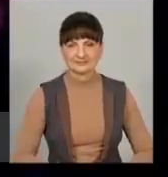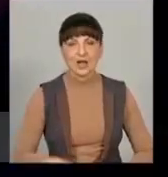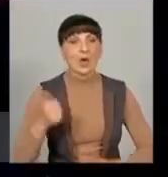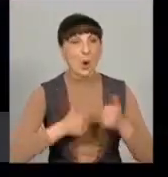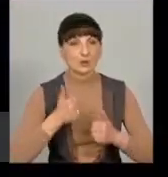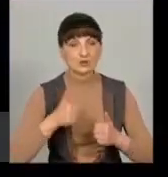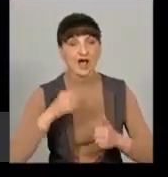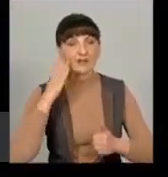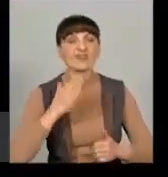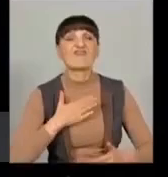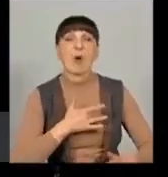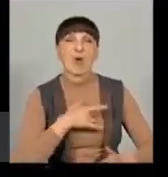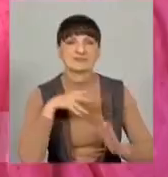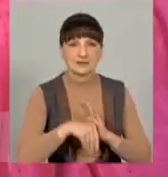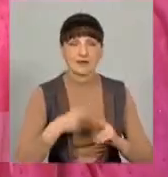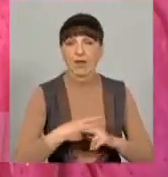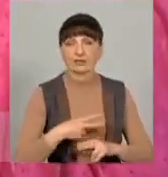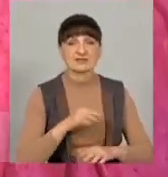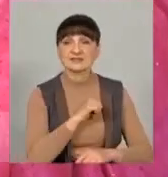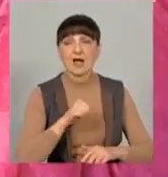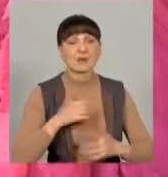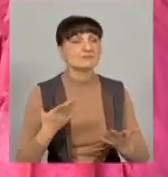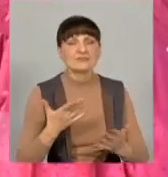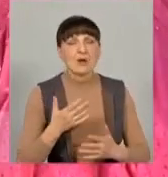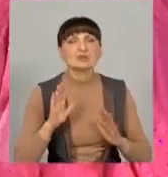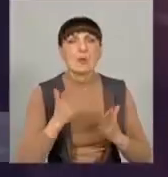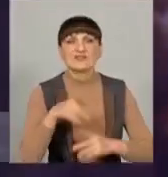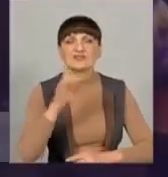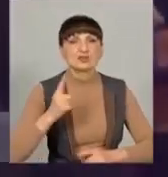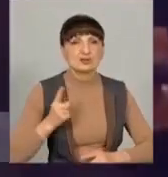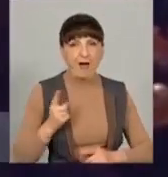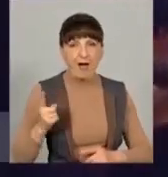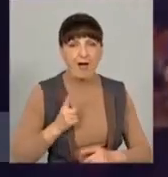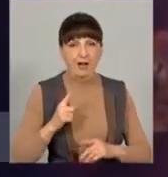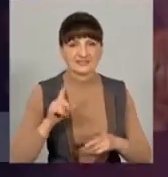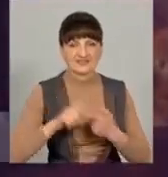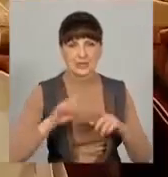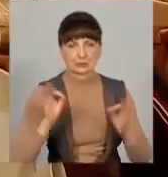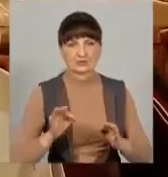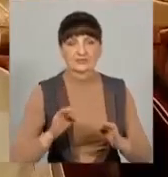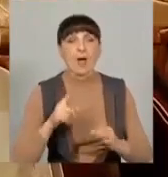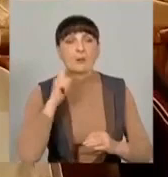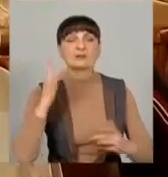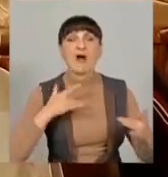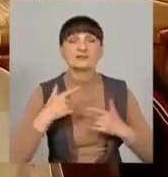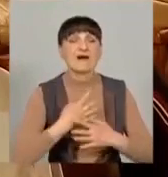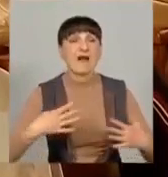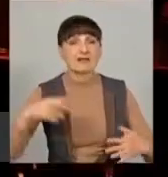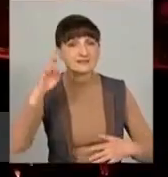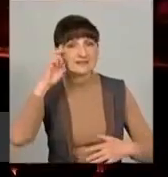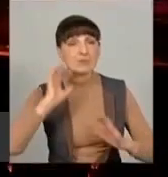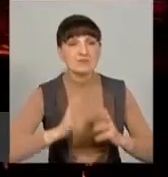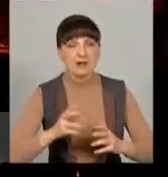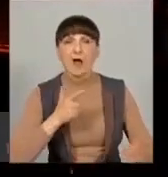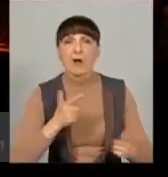Конкурс «Алматы в моем сердце» – это, пожалуй, одно из самых ожидаемых событий сезона из мира искусства. Молодые артисты из разных стран мира